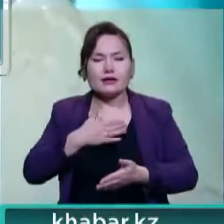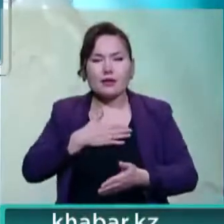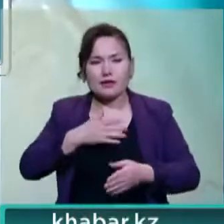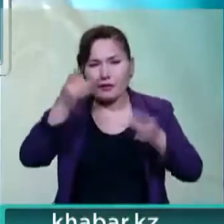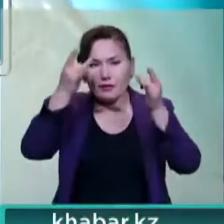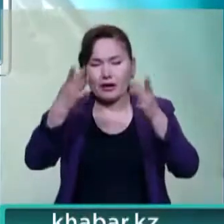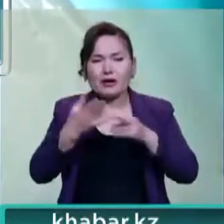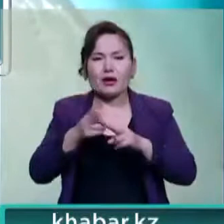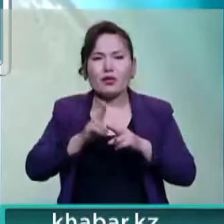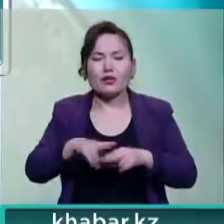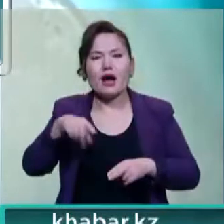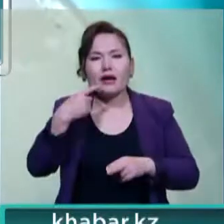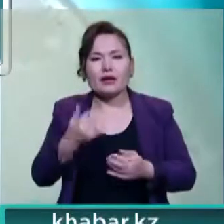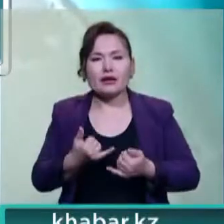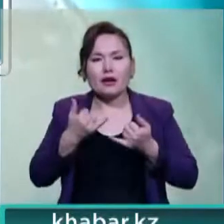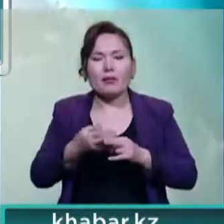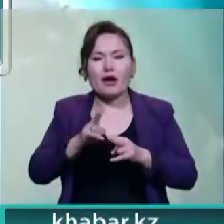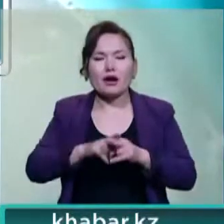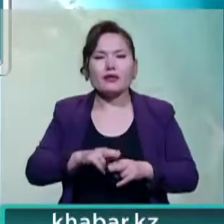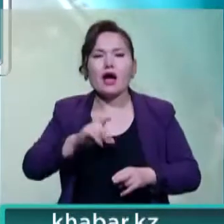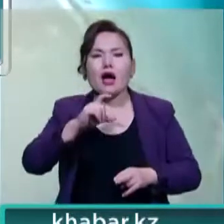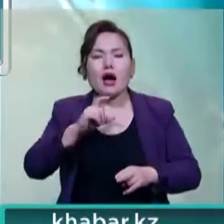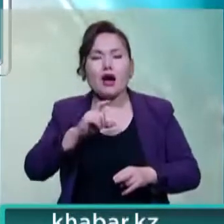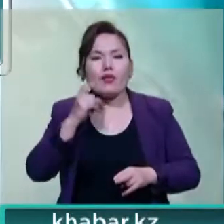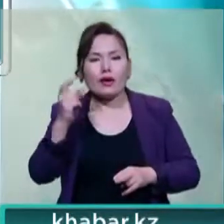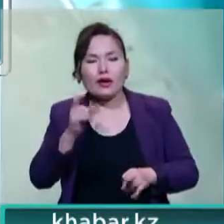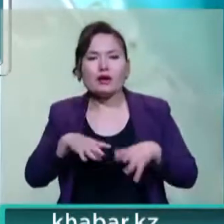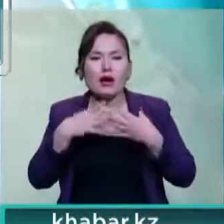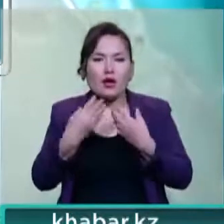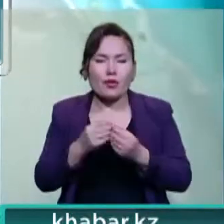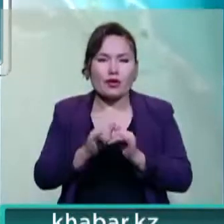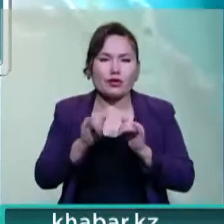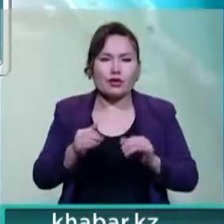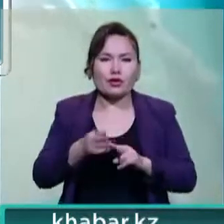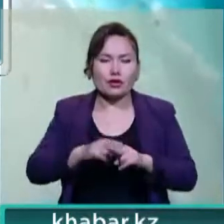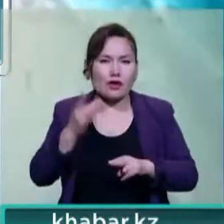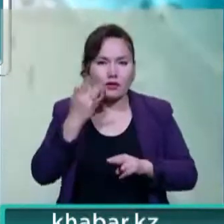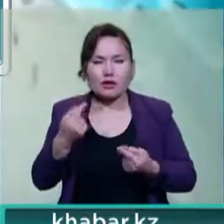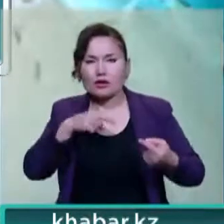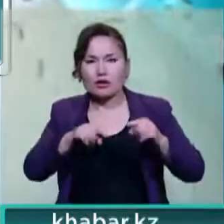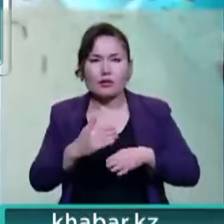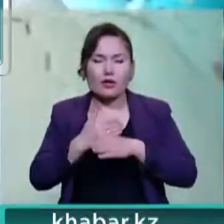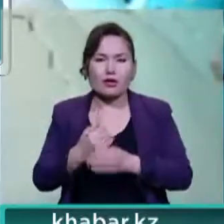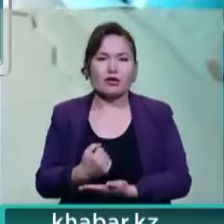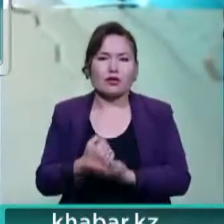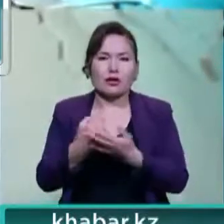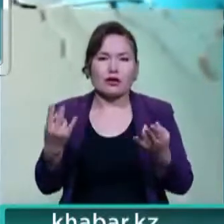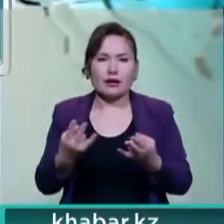мәдени, лингвистикалық және әлеуметтік экономикалық тұрғыдан ашық, оқшауланбаған қоғамдастықтарға қолдау көрсетуіміз керек.